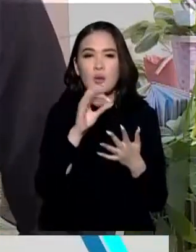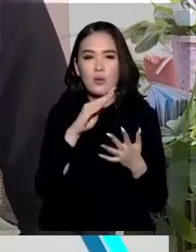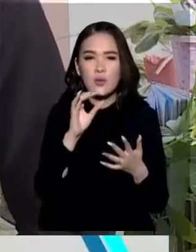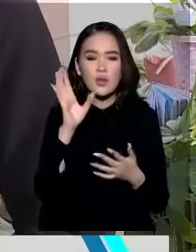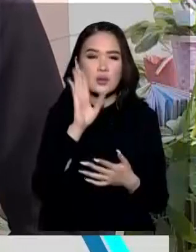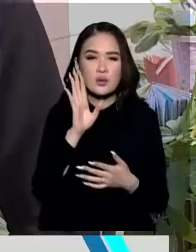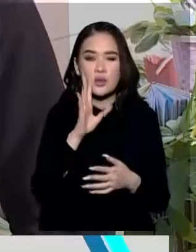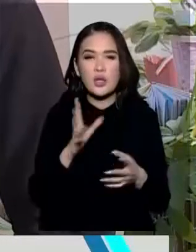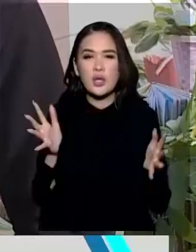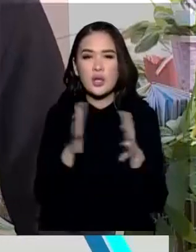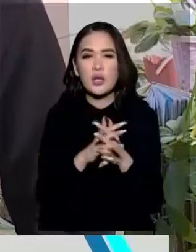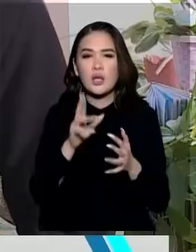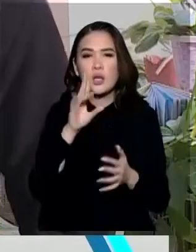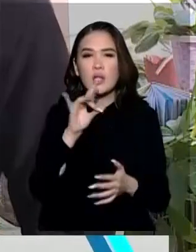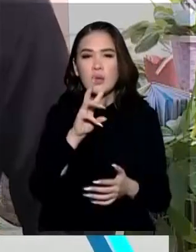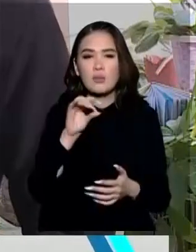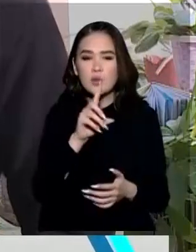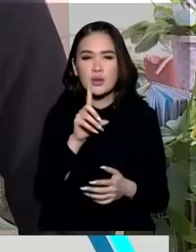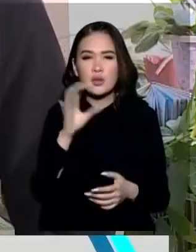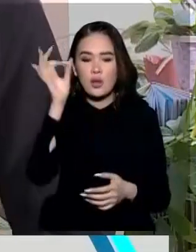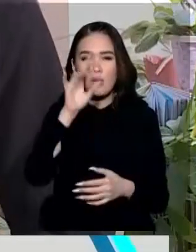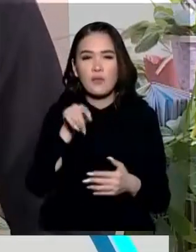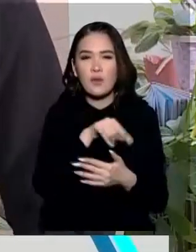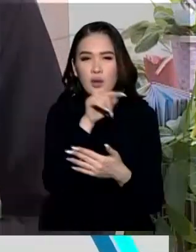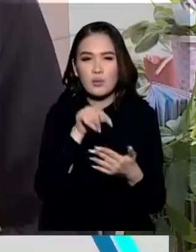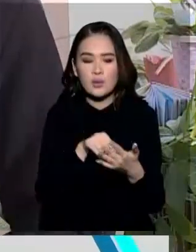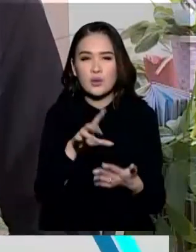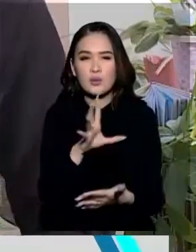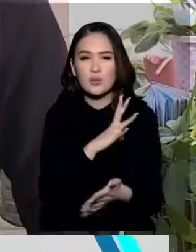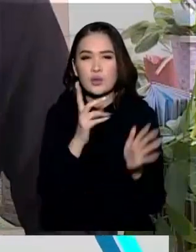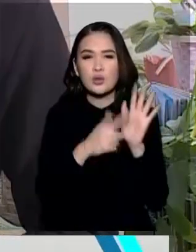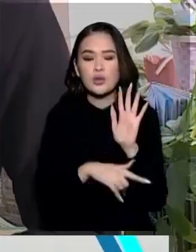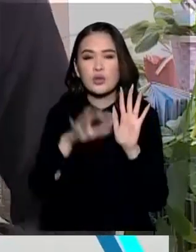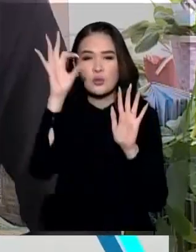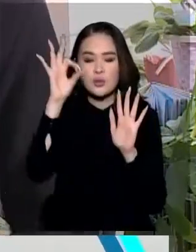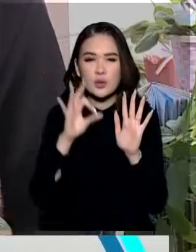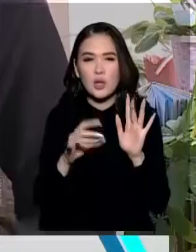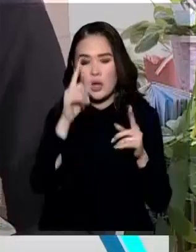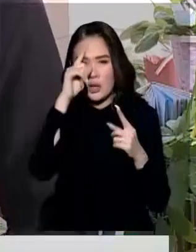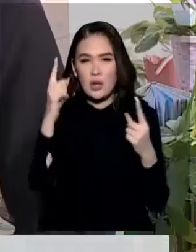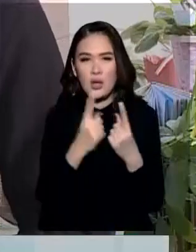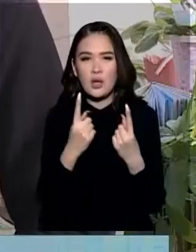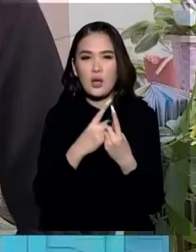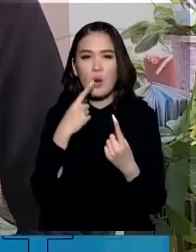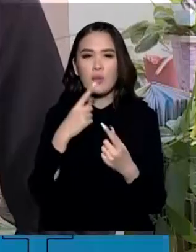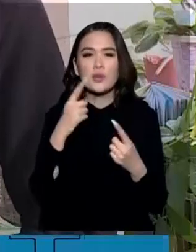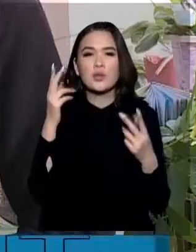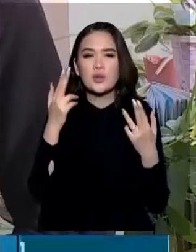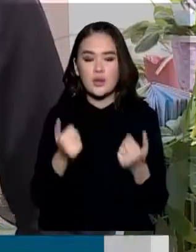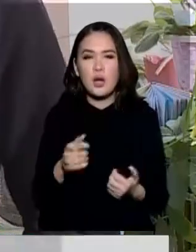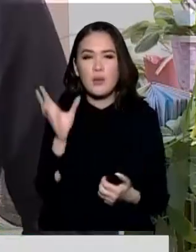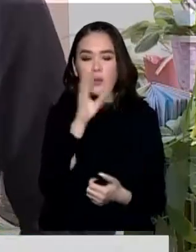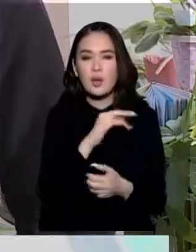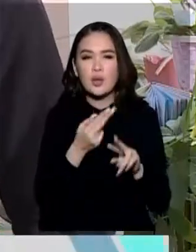сусындарды қымызбен алмастыра аласыз ба деген сұрақтарға 70% сыныптасым әрине деп жауап бергендіктен